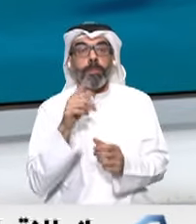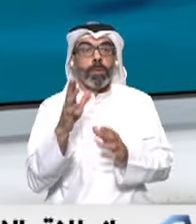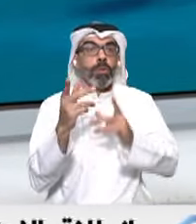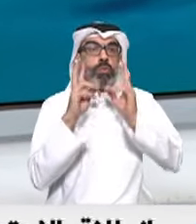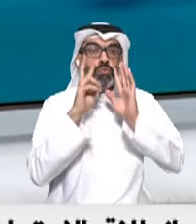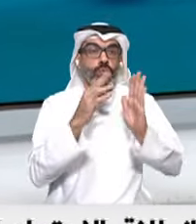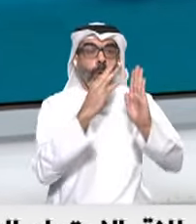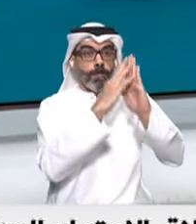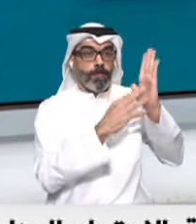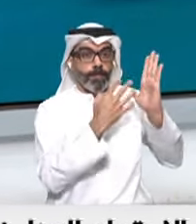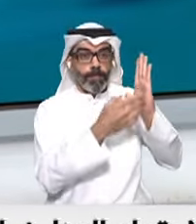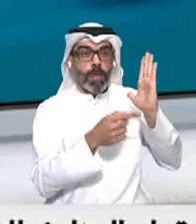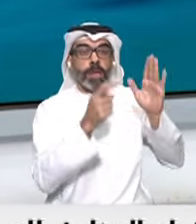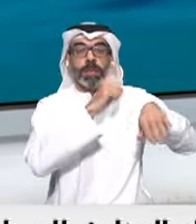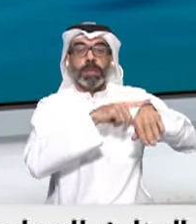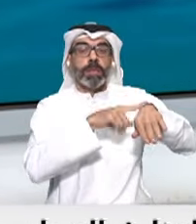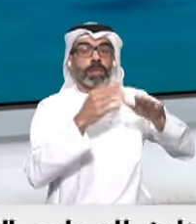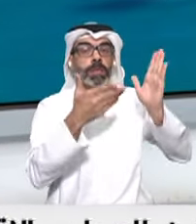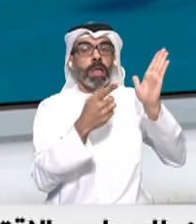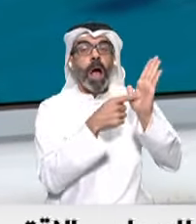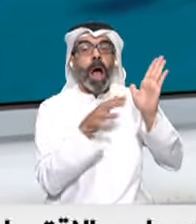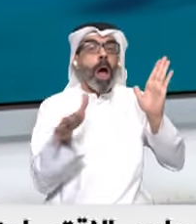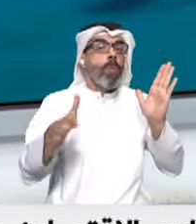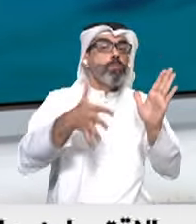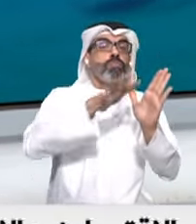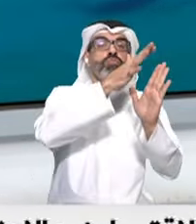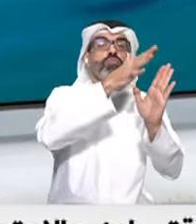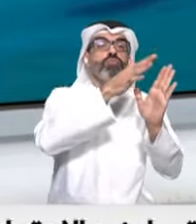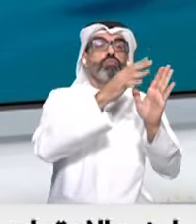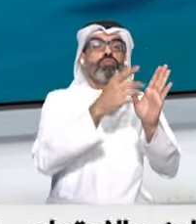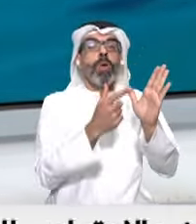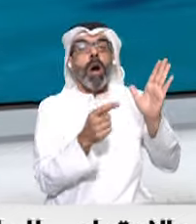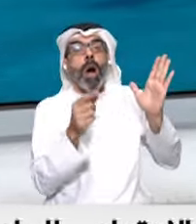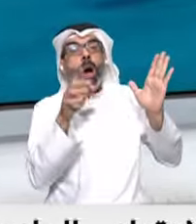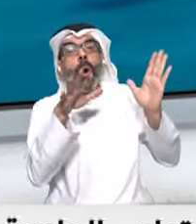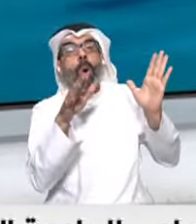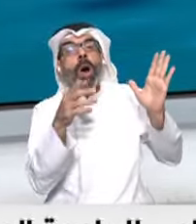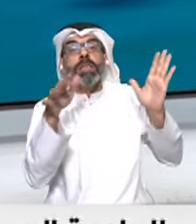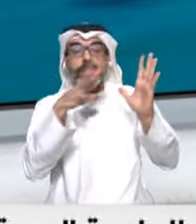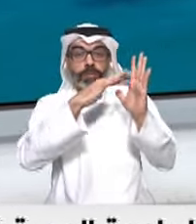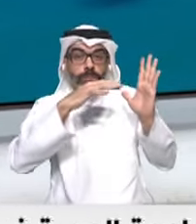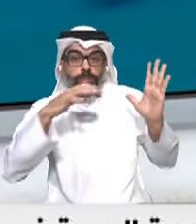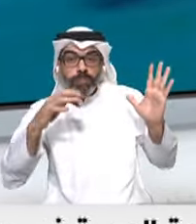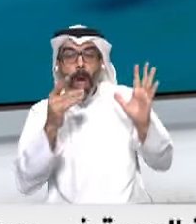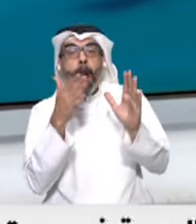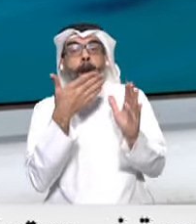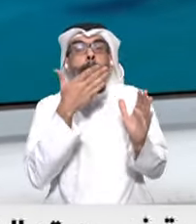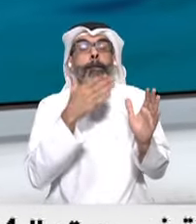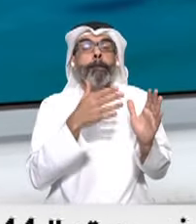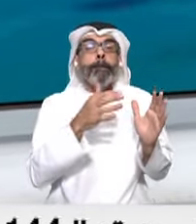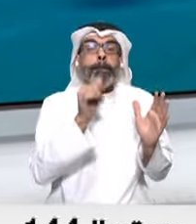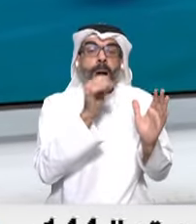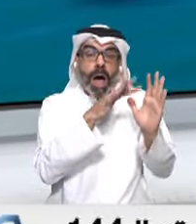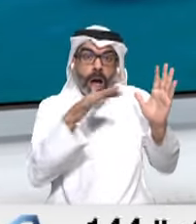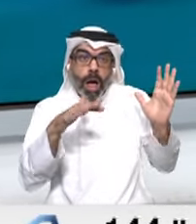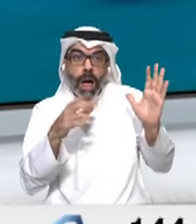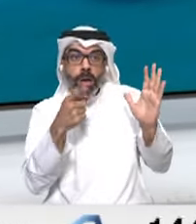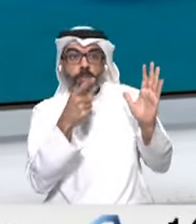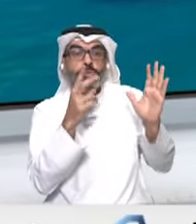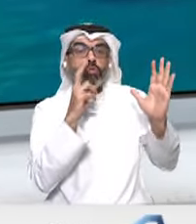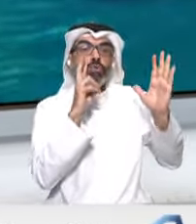1 و39 دقيقه الظهر والجزر الاول الساعه 7 و55 دقيقه صباحا والجزر الثاني الساعه 7 و44